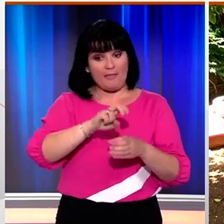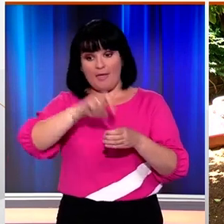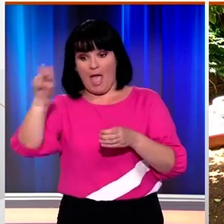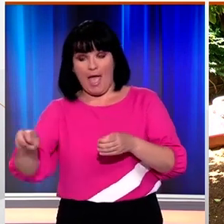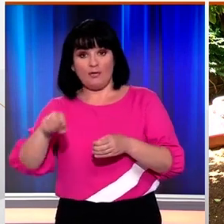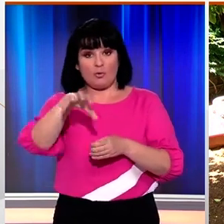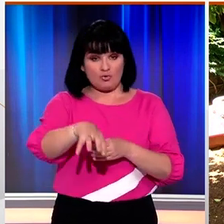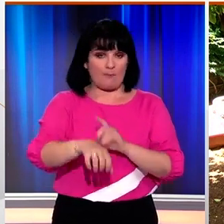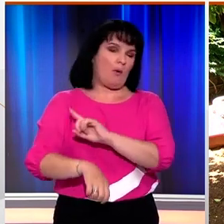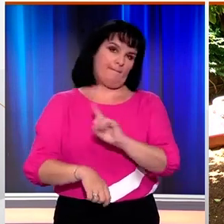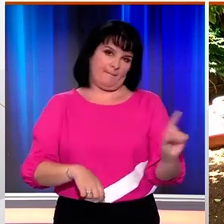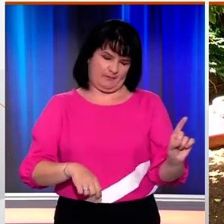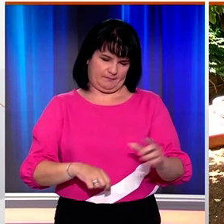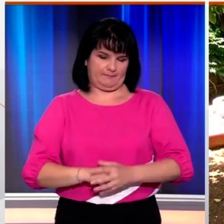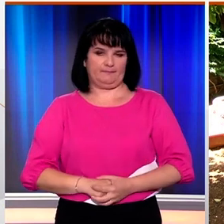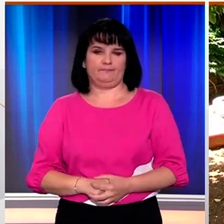Υπότιτλοι AUTHORWAVE